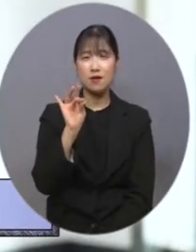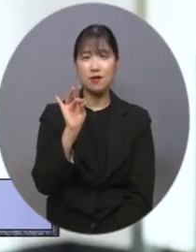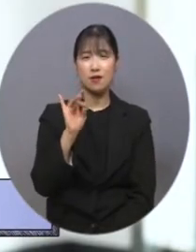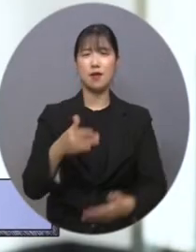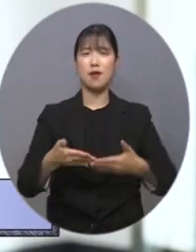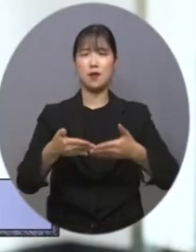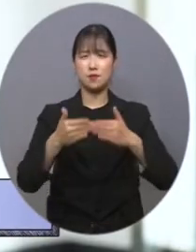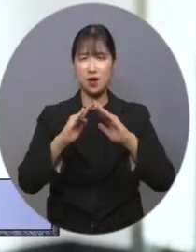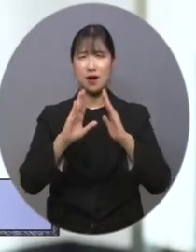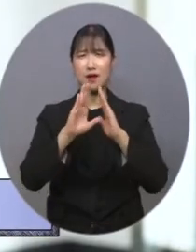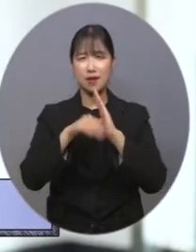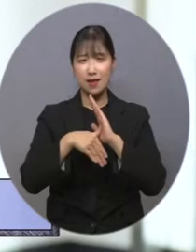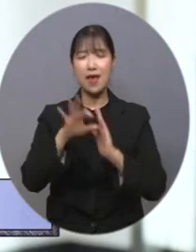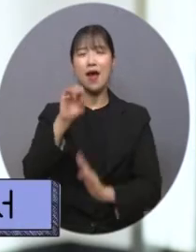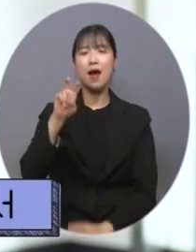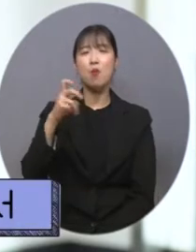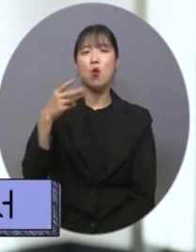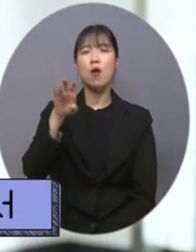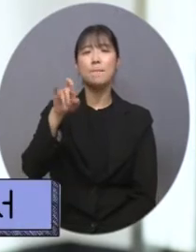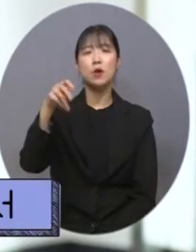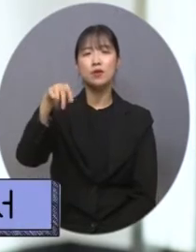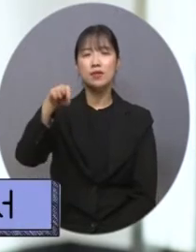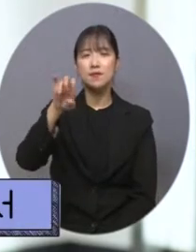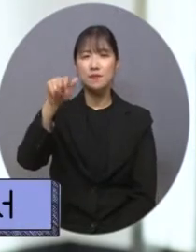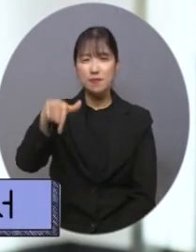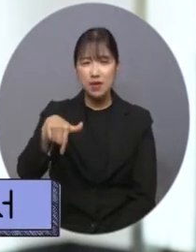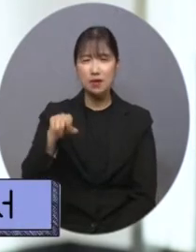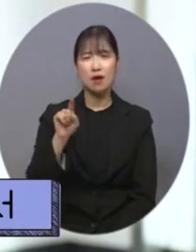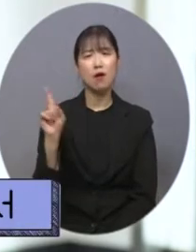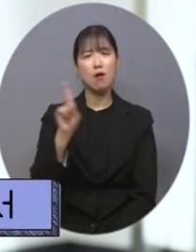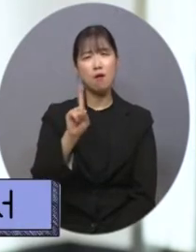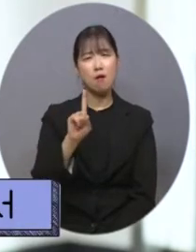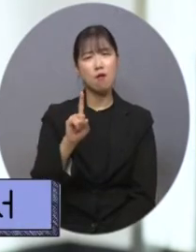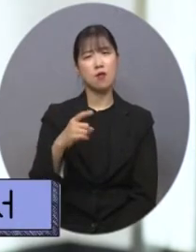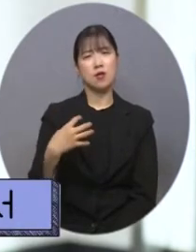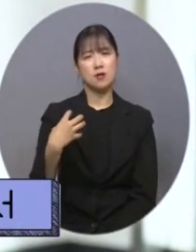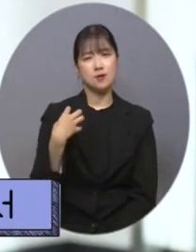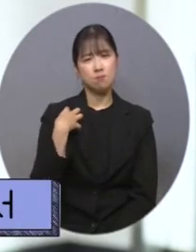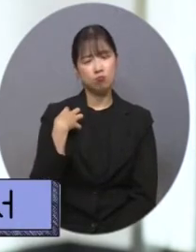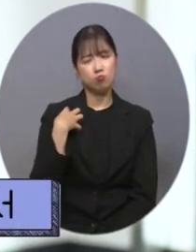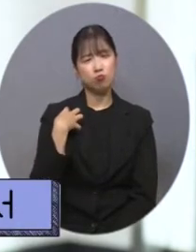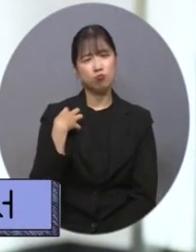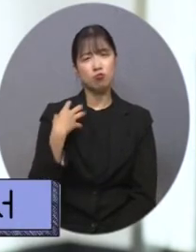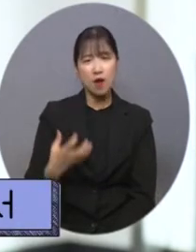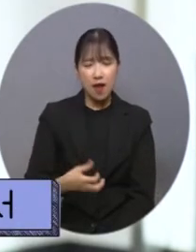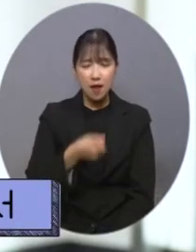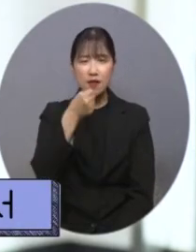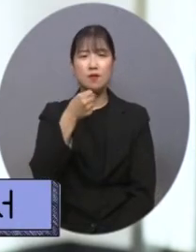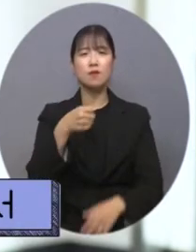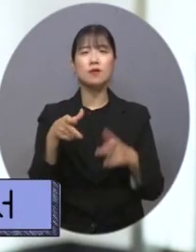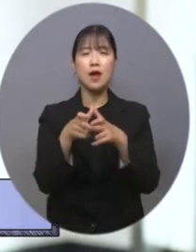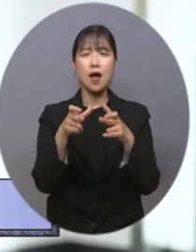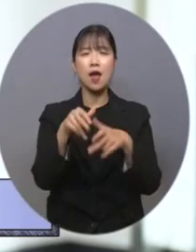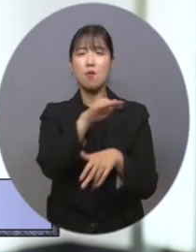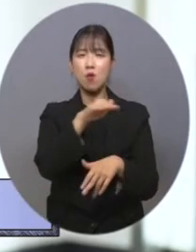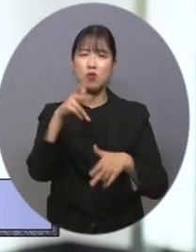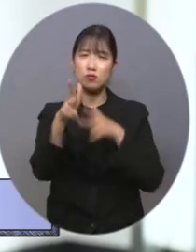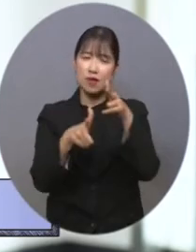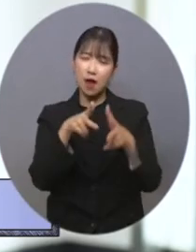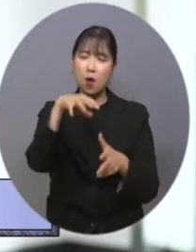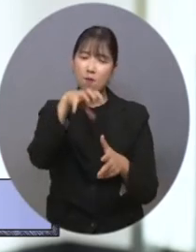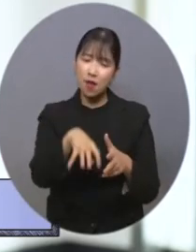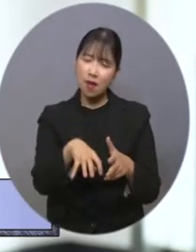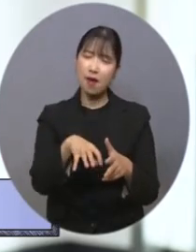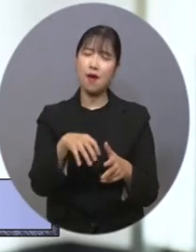처음 설립될 때는 아모레퍼시픽에서 어떤 의무의 그 장애 표준사업장 설립할지에 대해서 사실은 많은